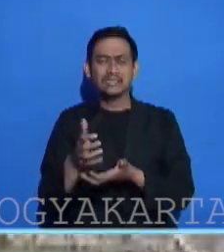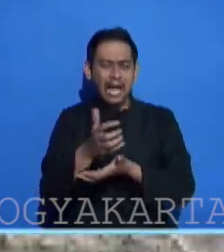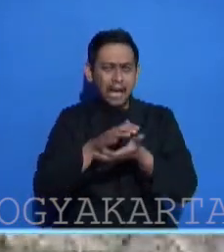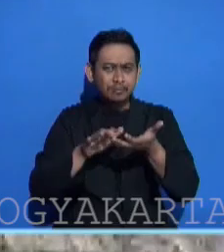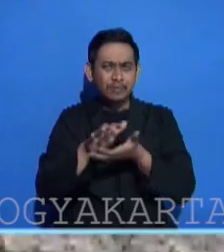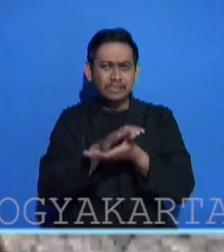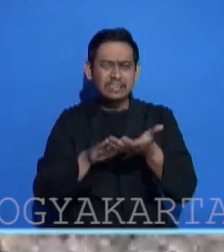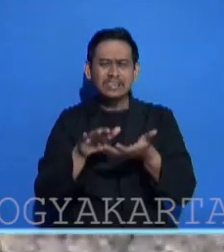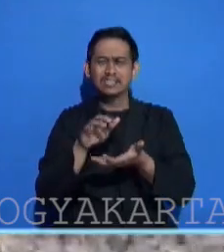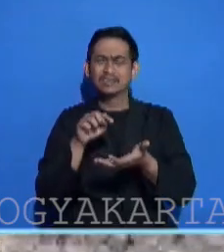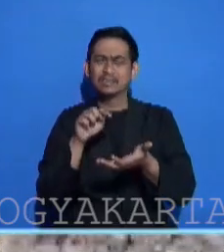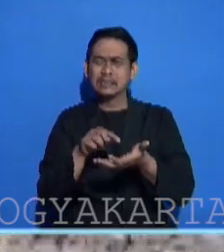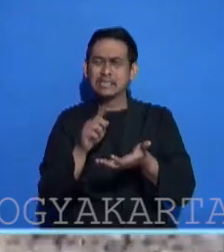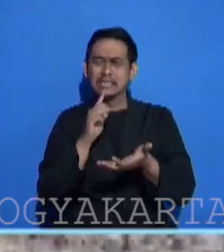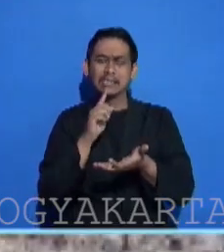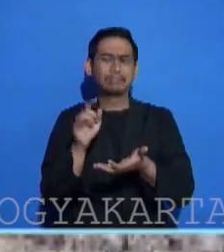Ini